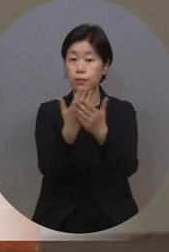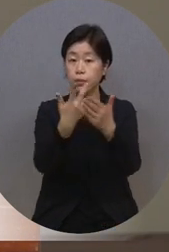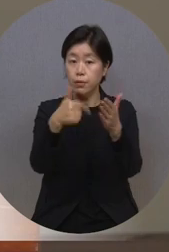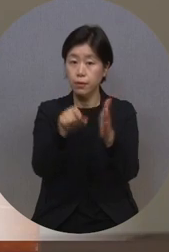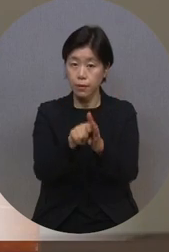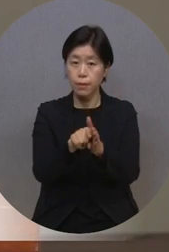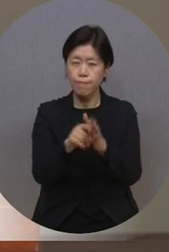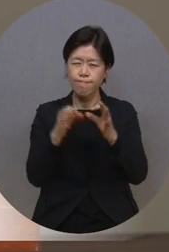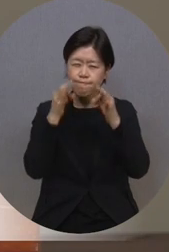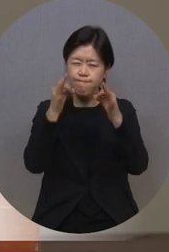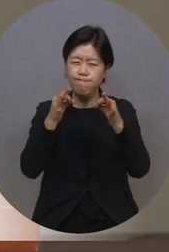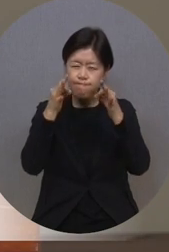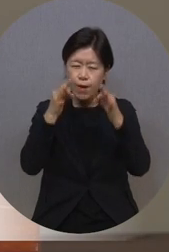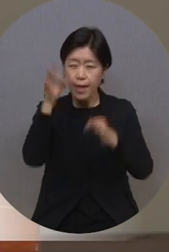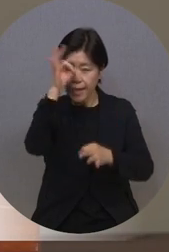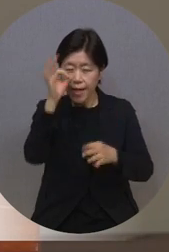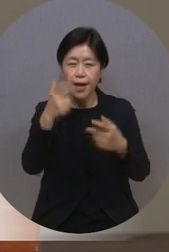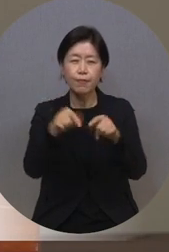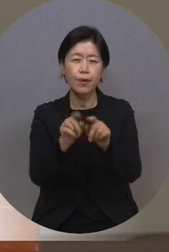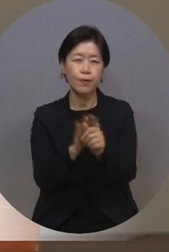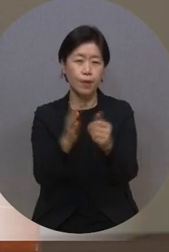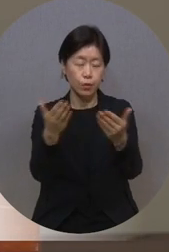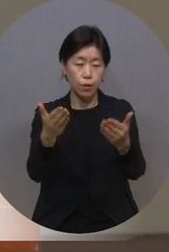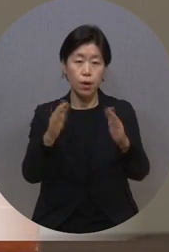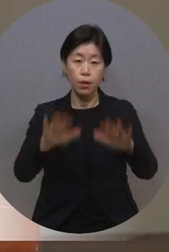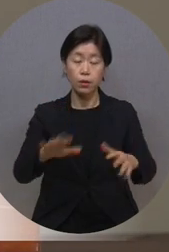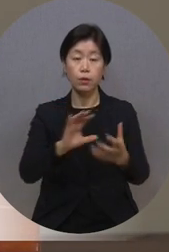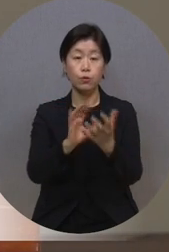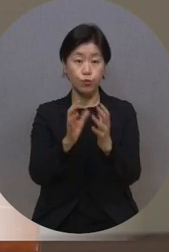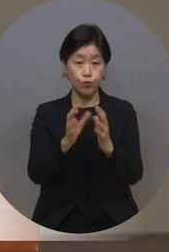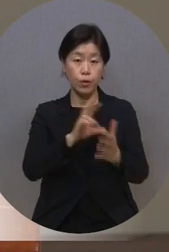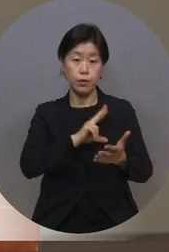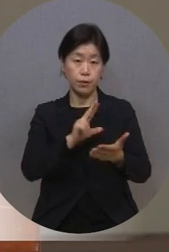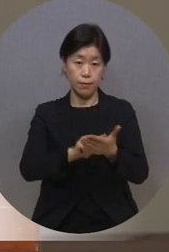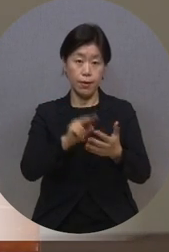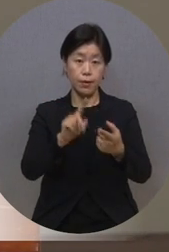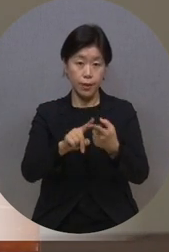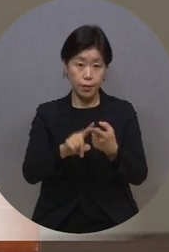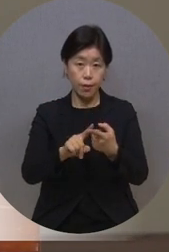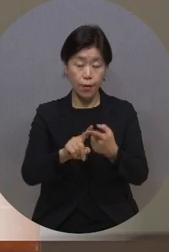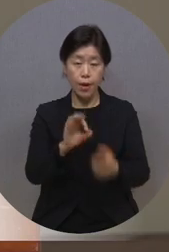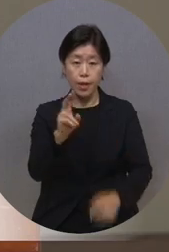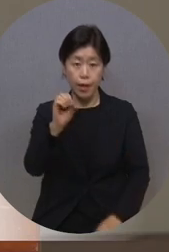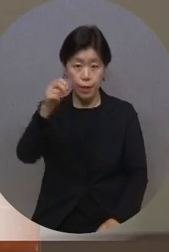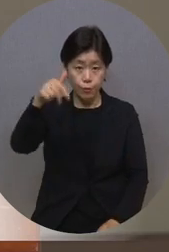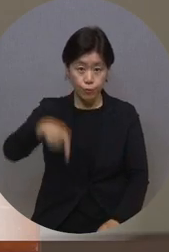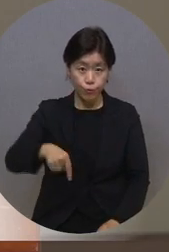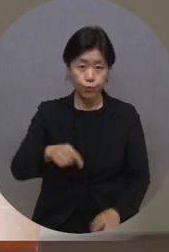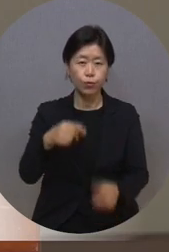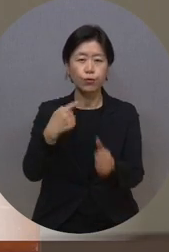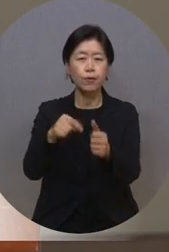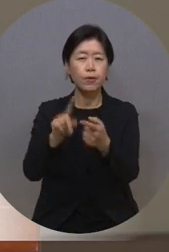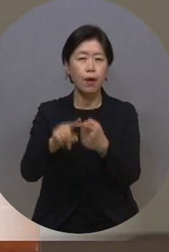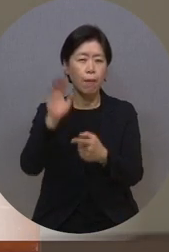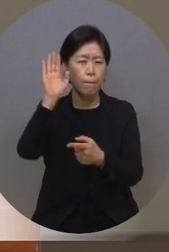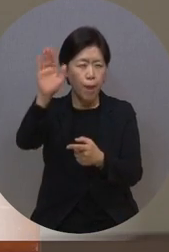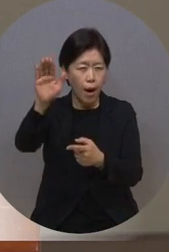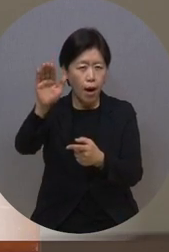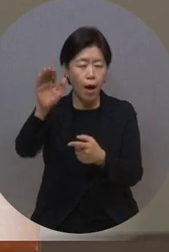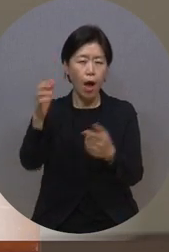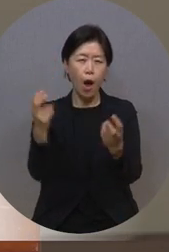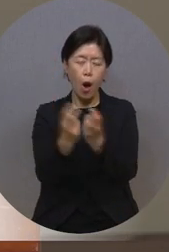모색하는 데 최선의 노력을 다하겠습니다. 오늘 논의되는 주제들은 양주 교육이 미래에 설계하는 데